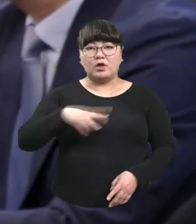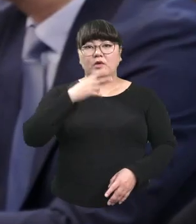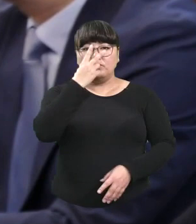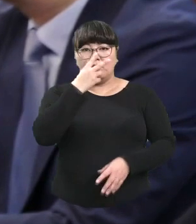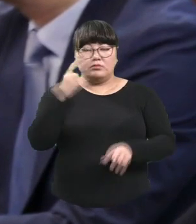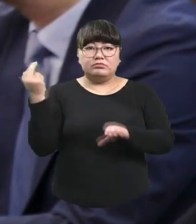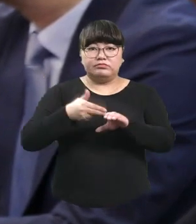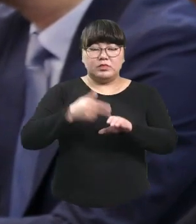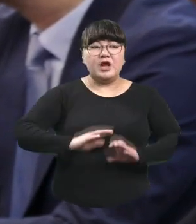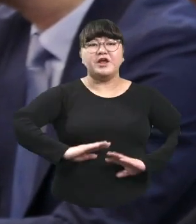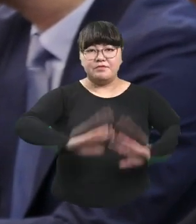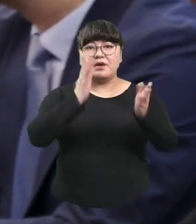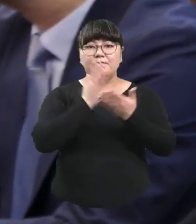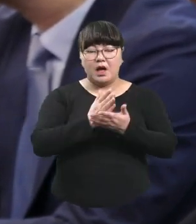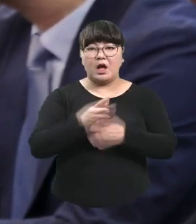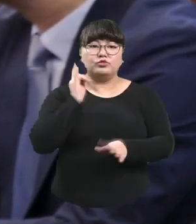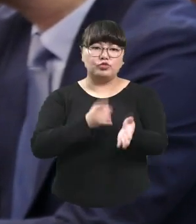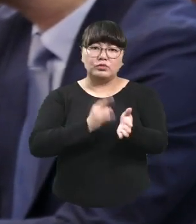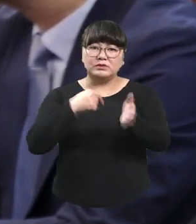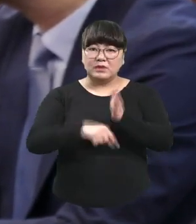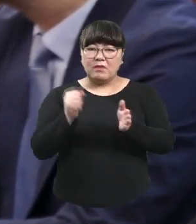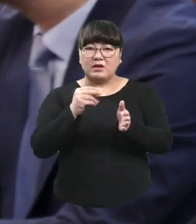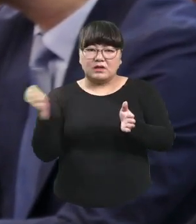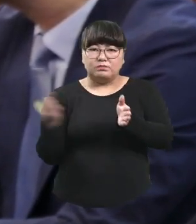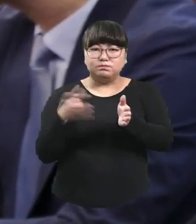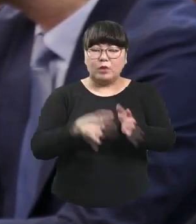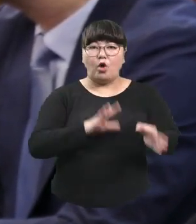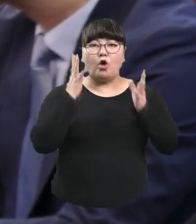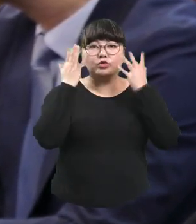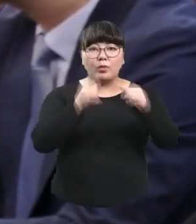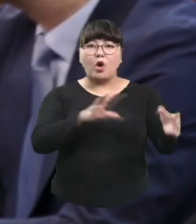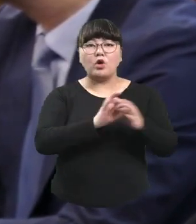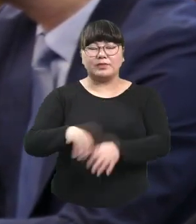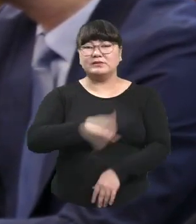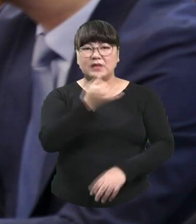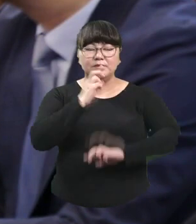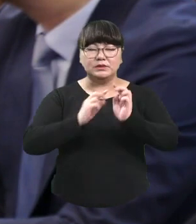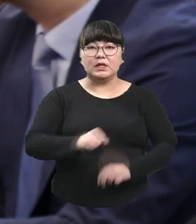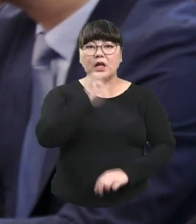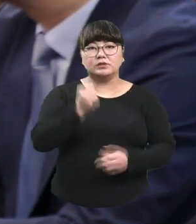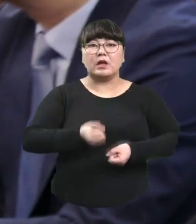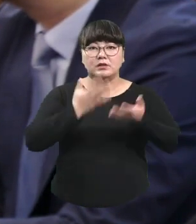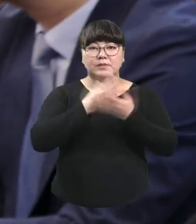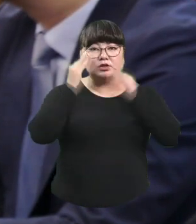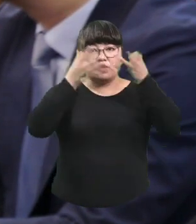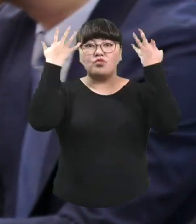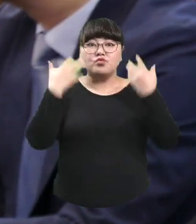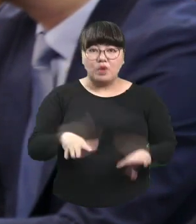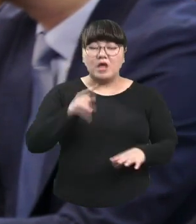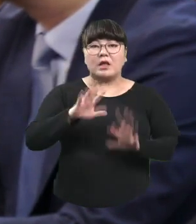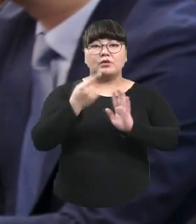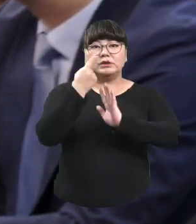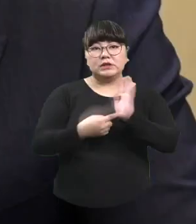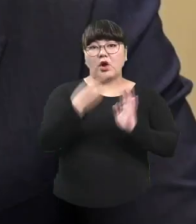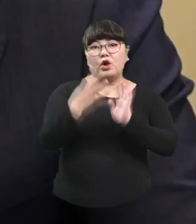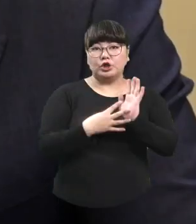хангалттай нийлүүлэлт тасралтгүй хэвийн хийгдэж байгаа ч төмөр замын тээвэр зохион байгуулалттай холбоотой зарим бэрхшээл үүснийг шийдвэрлсэн байна.